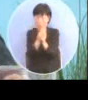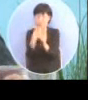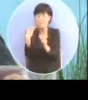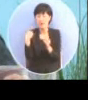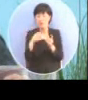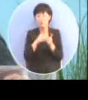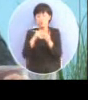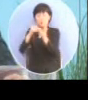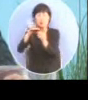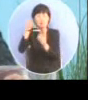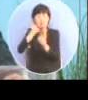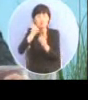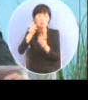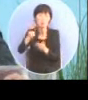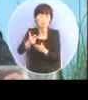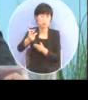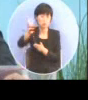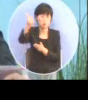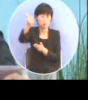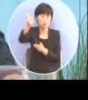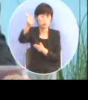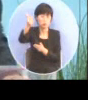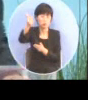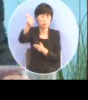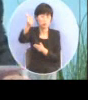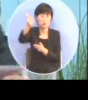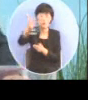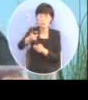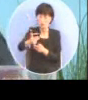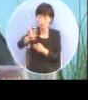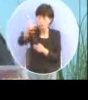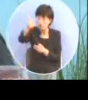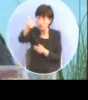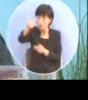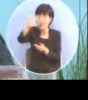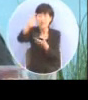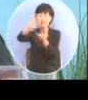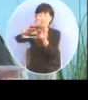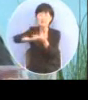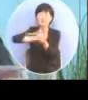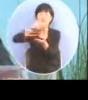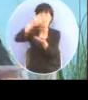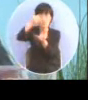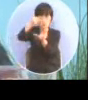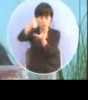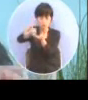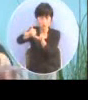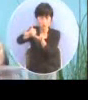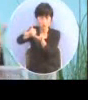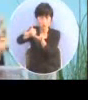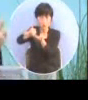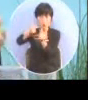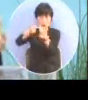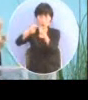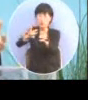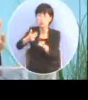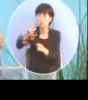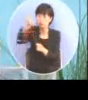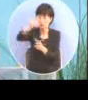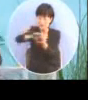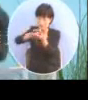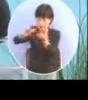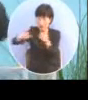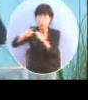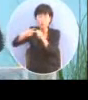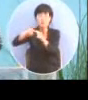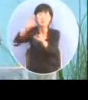Chúa này là một đấng có trách nhiệm trên toàn bộ cuộc đời chúng ta. Chúa là Đấng Christ. Lời phía được